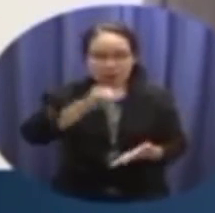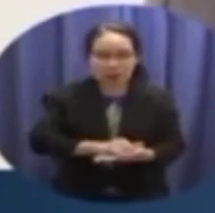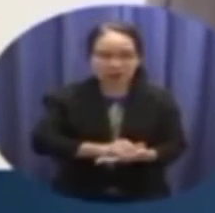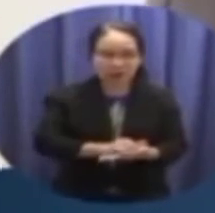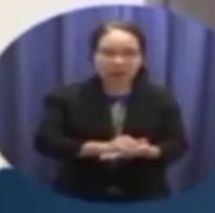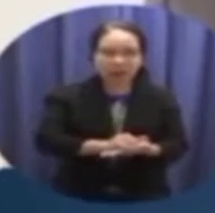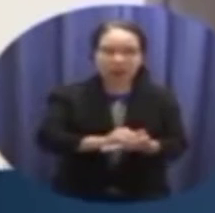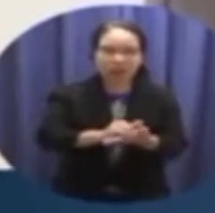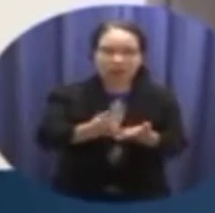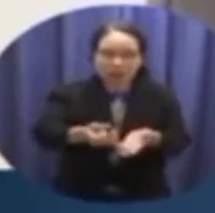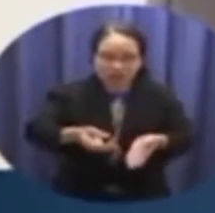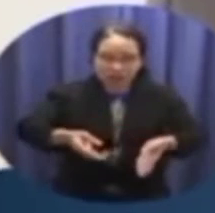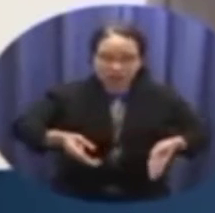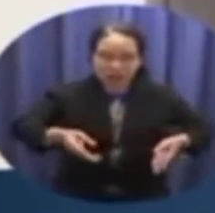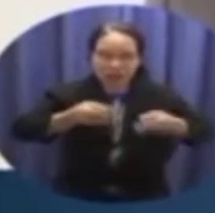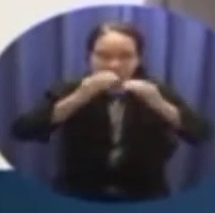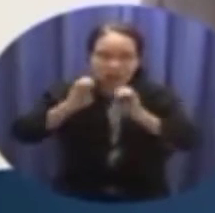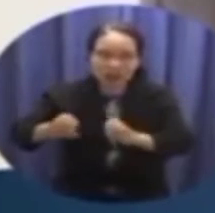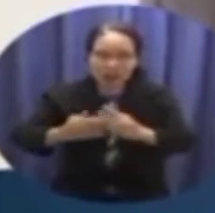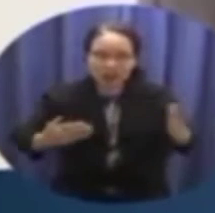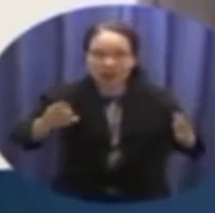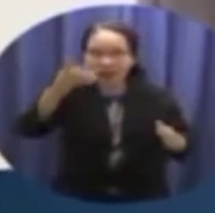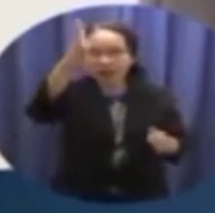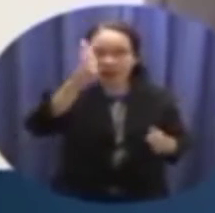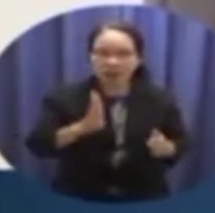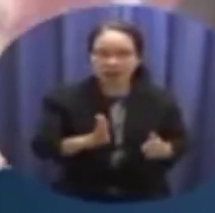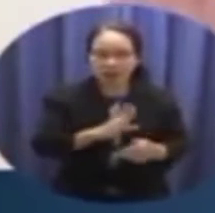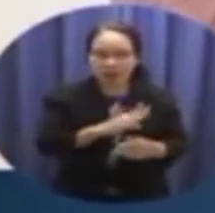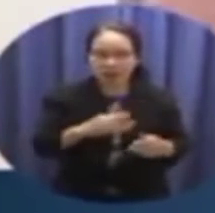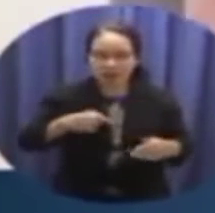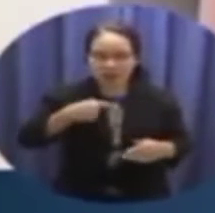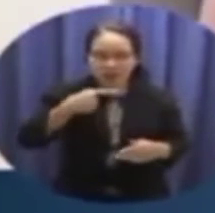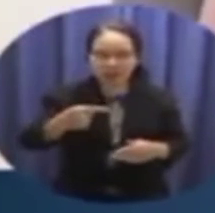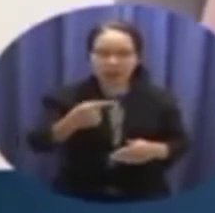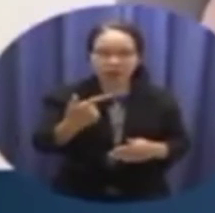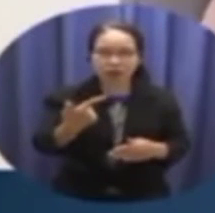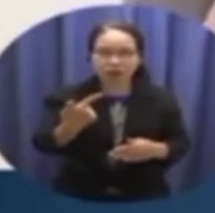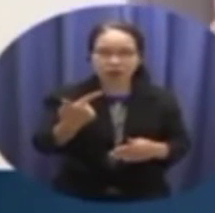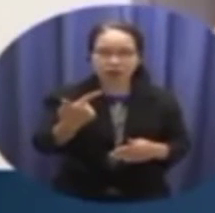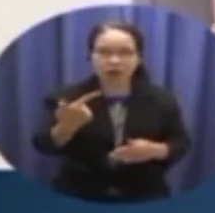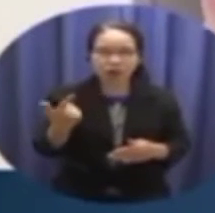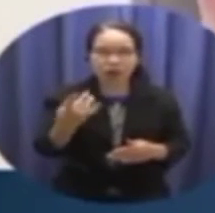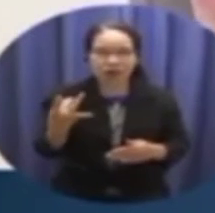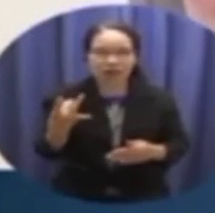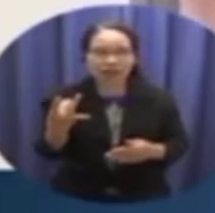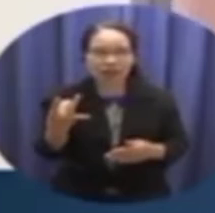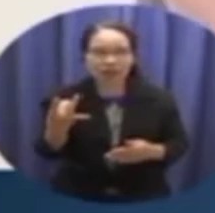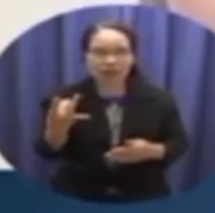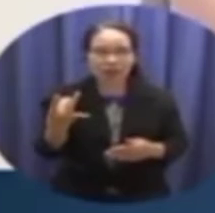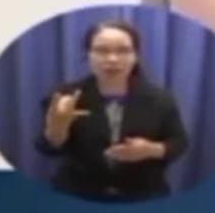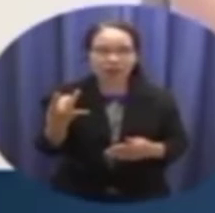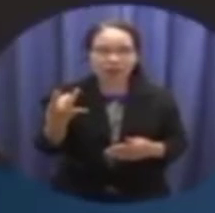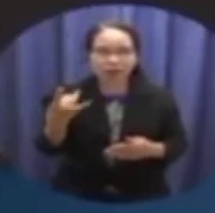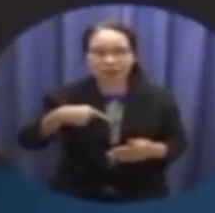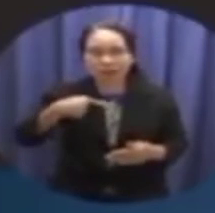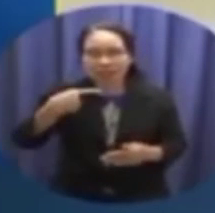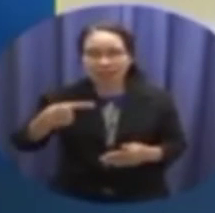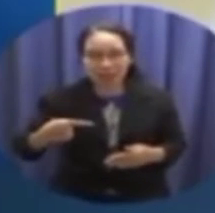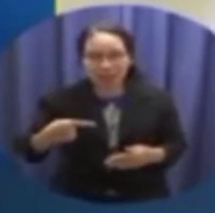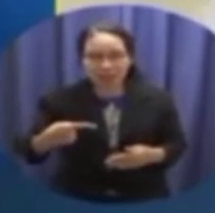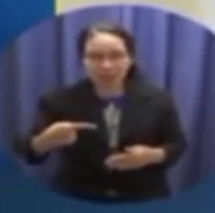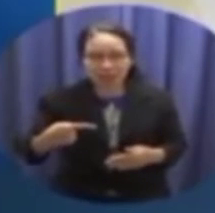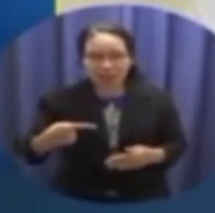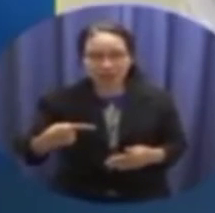ay konsekwensya ng mga paglabag sa Diyos. At ang sabi doon sa 28, ang sabi